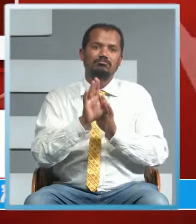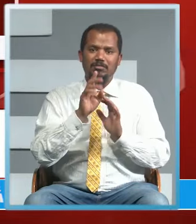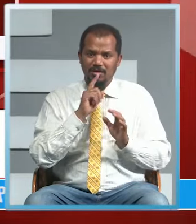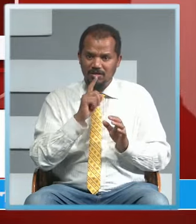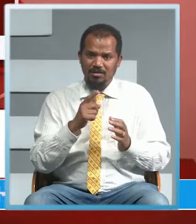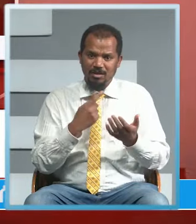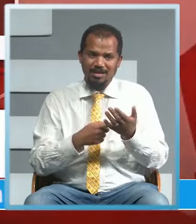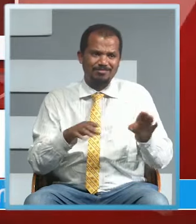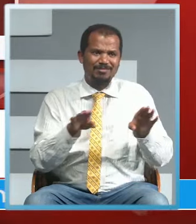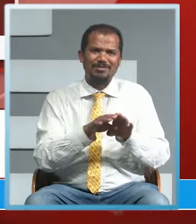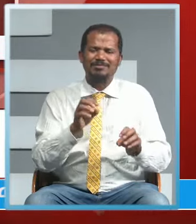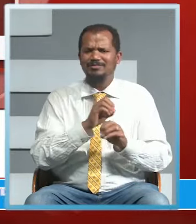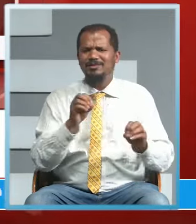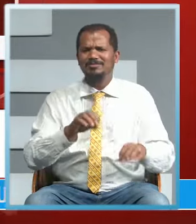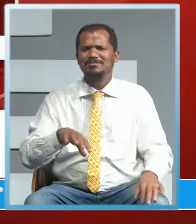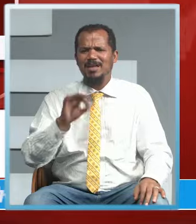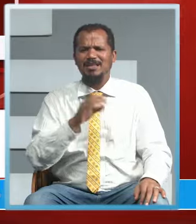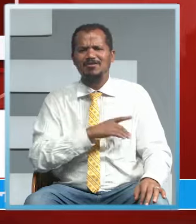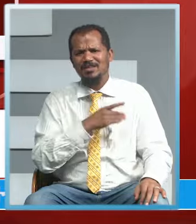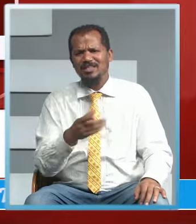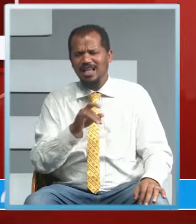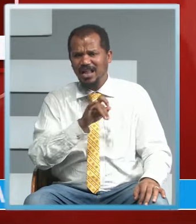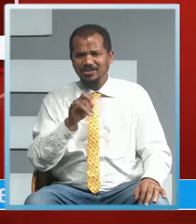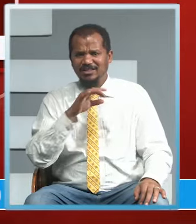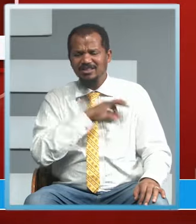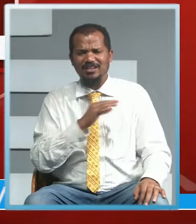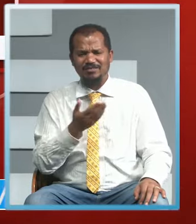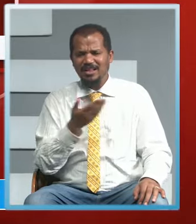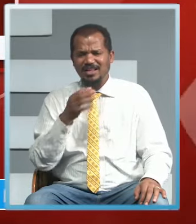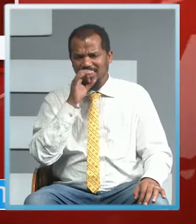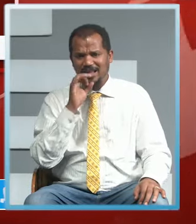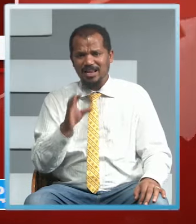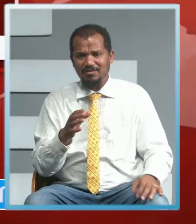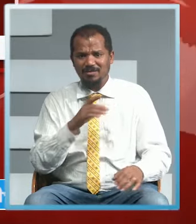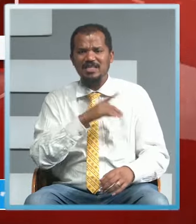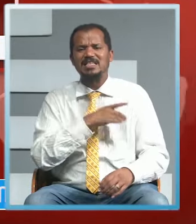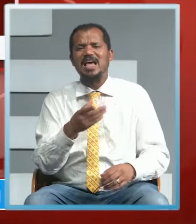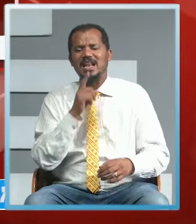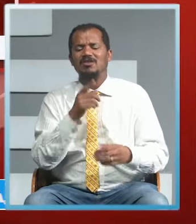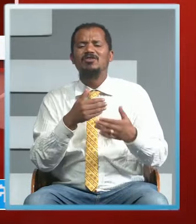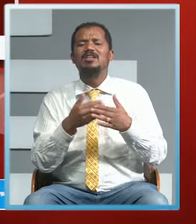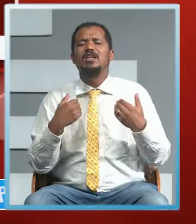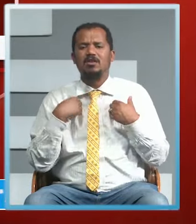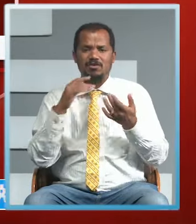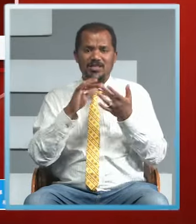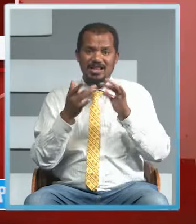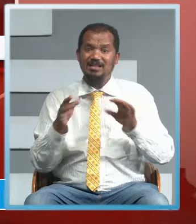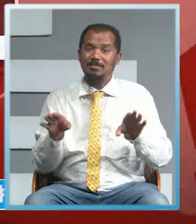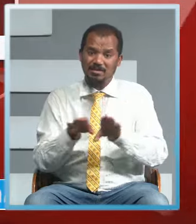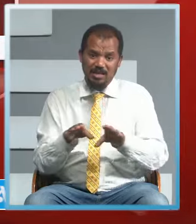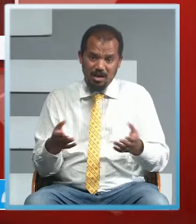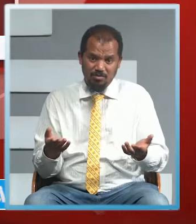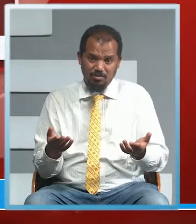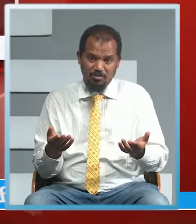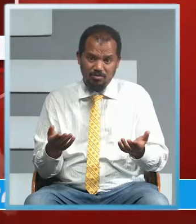መንግስት ይህን በመዝጋት ምንም የሚያገኘው ኪሳራ እንጂ ትርፍ ነገር የለም። ትውልዱ ላይ ኪሳራ ነው እየደረሰ ያለው እና ኢንተርኔት በመዘጋቱ